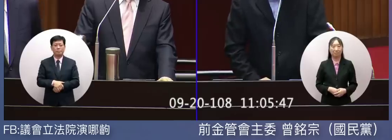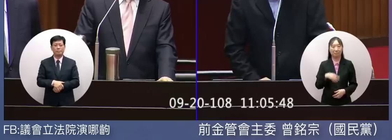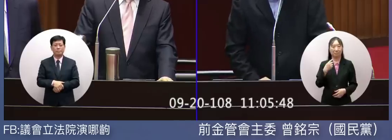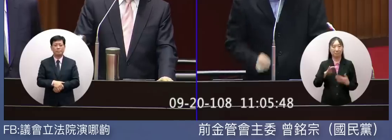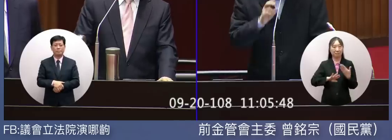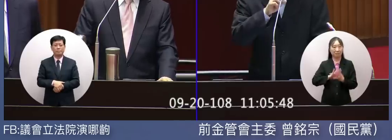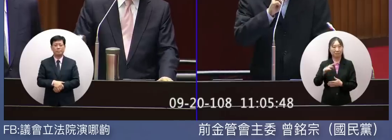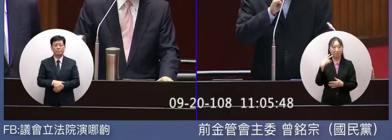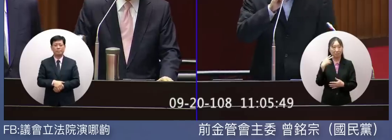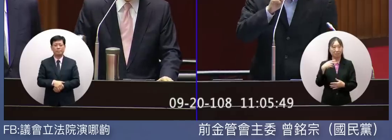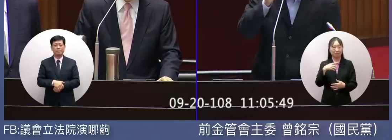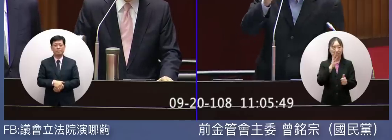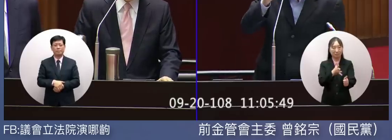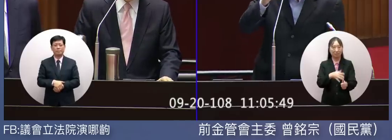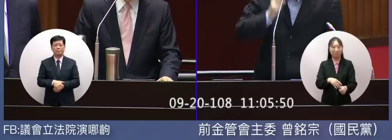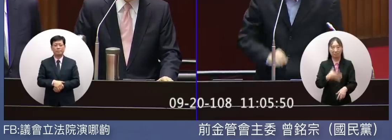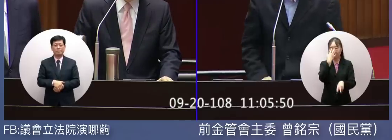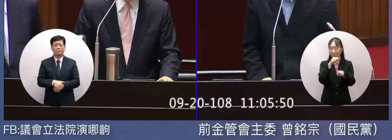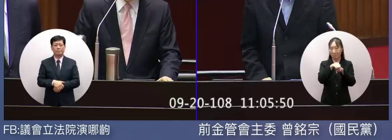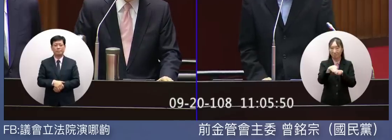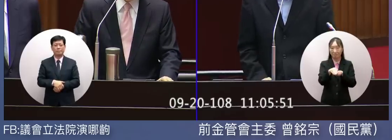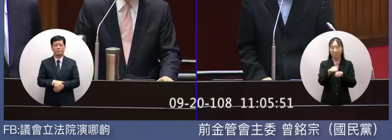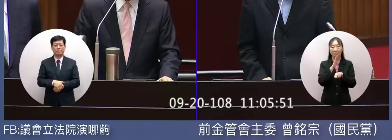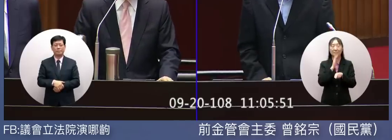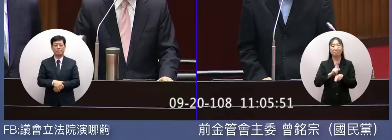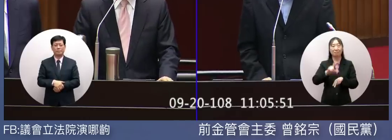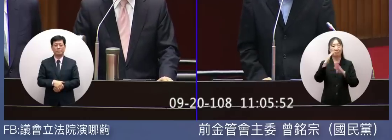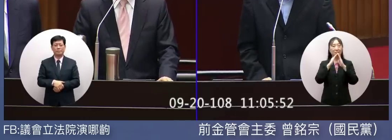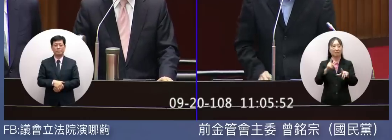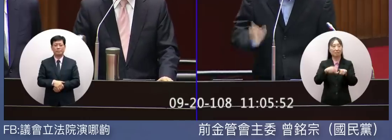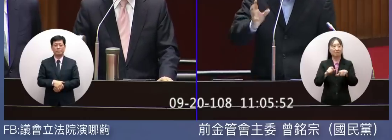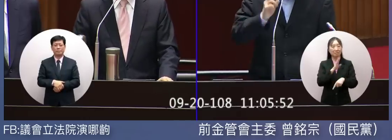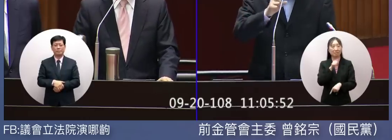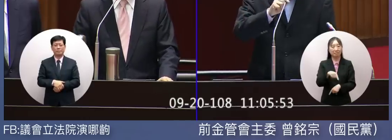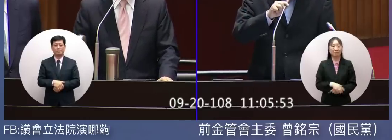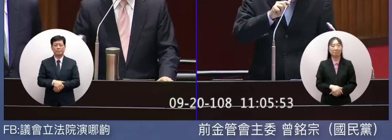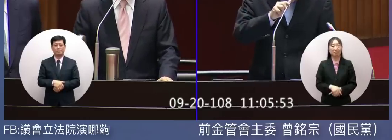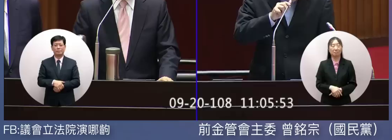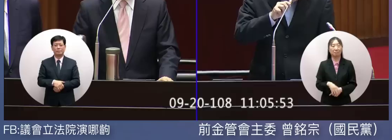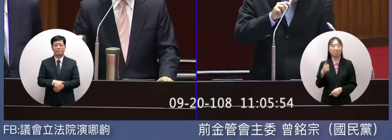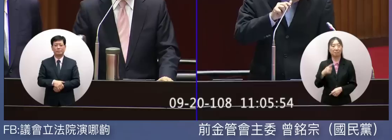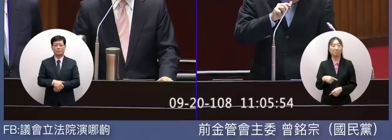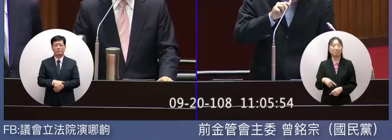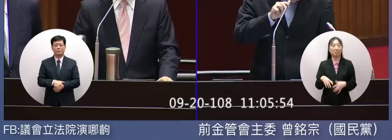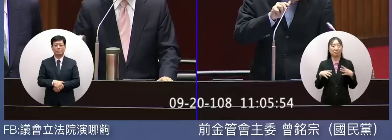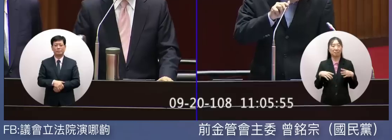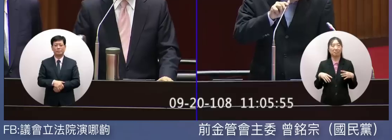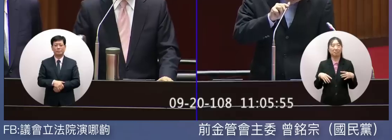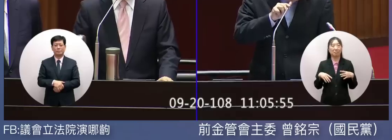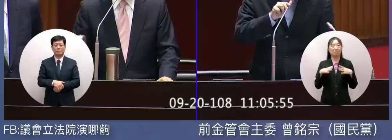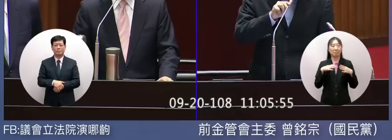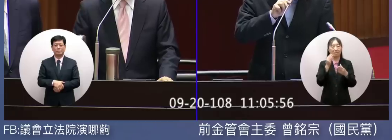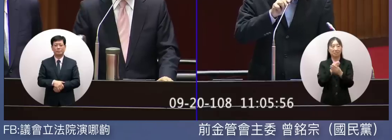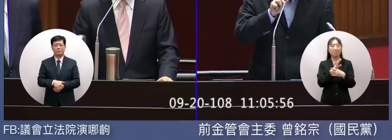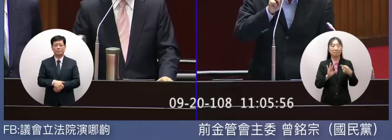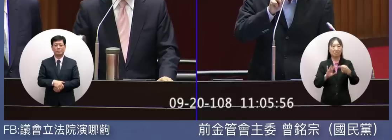外院长，高铁是一个上市公司，换公股只有